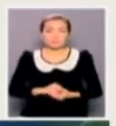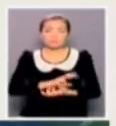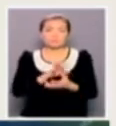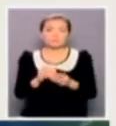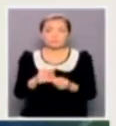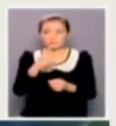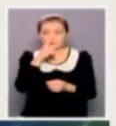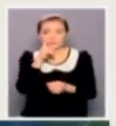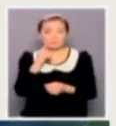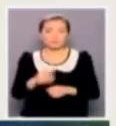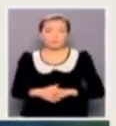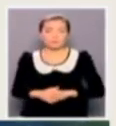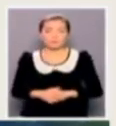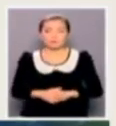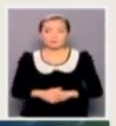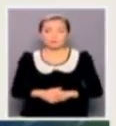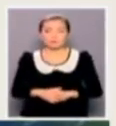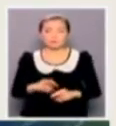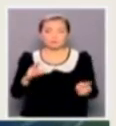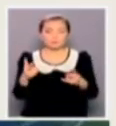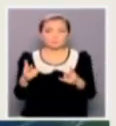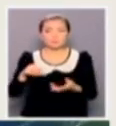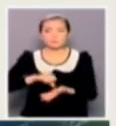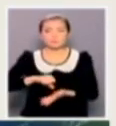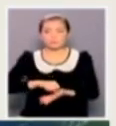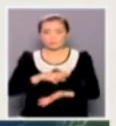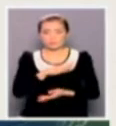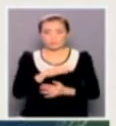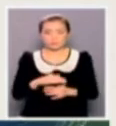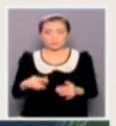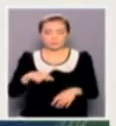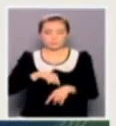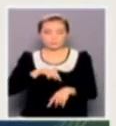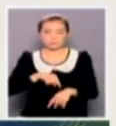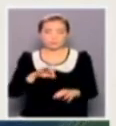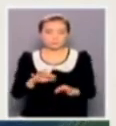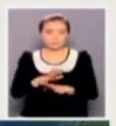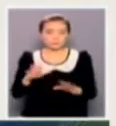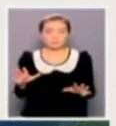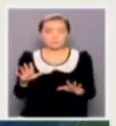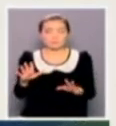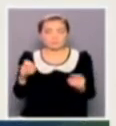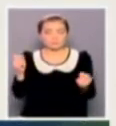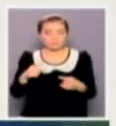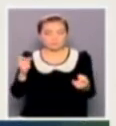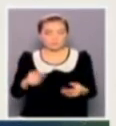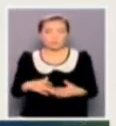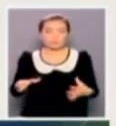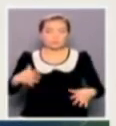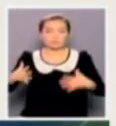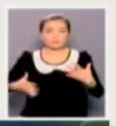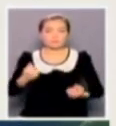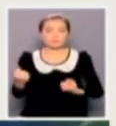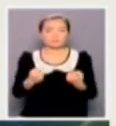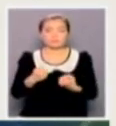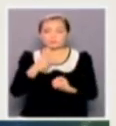би өнерін менен айналысқан кезде адам бір музыкалық ырғаққа сай дене қимылы